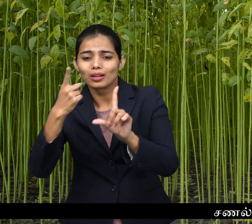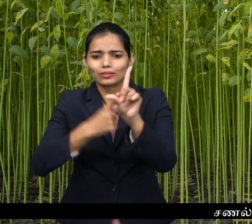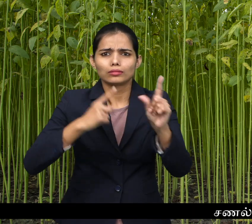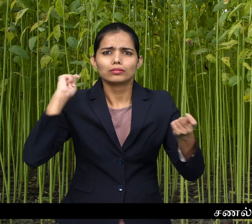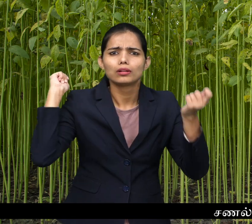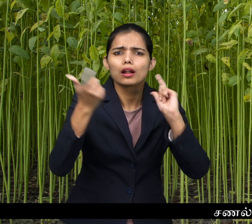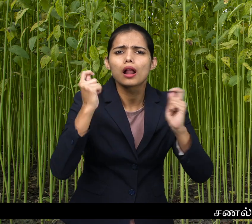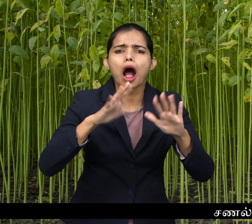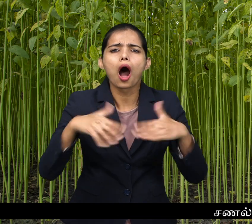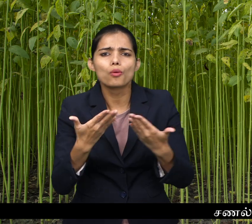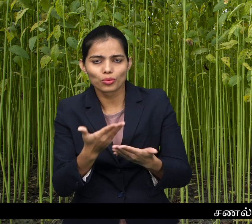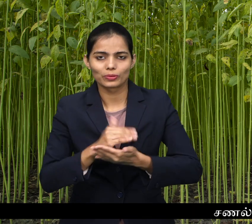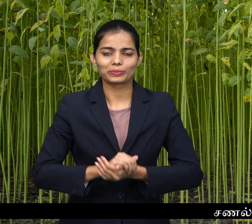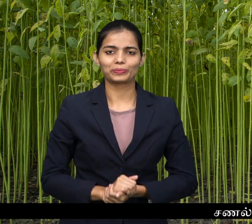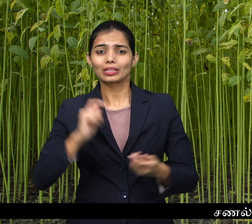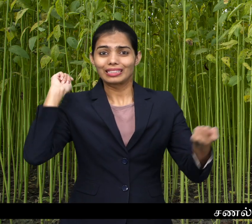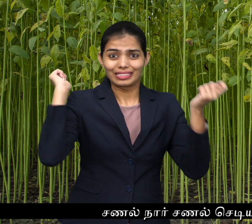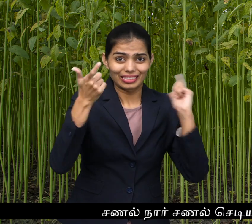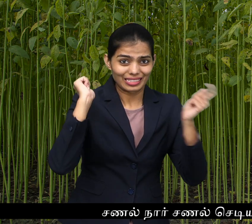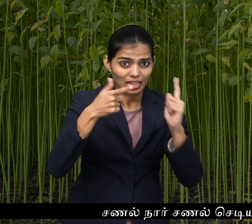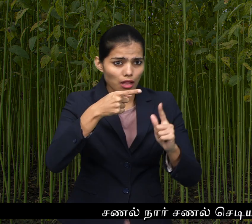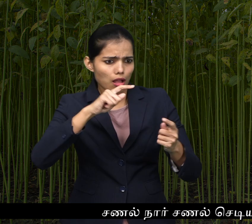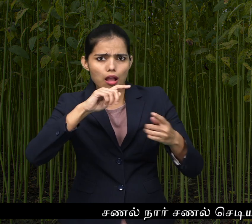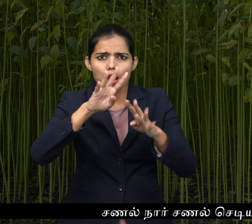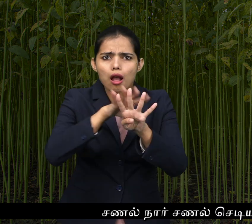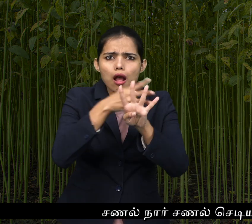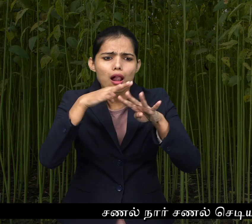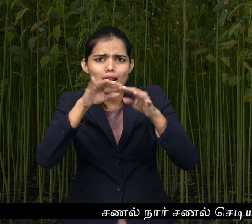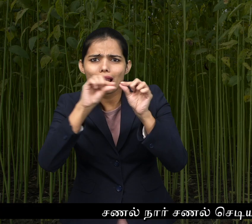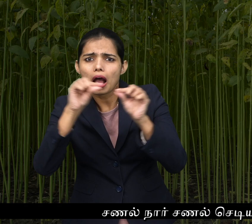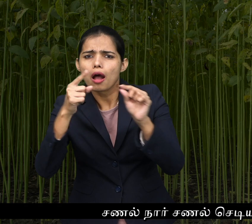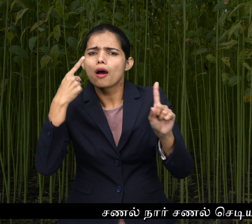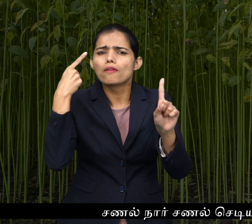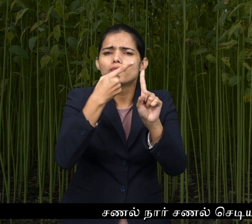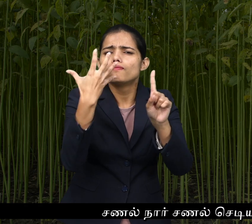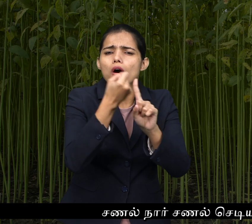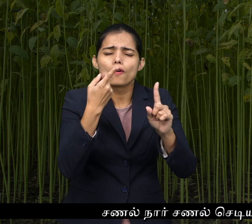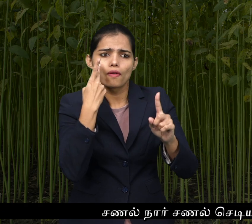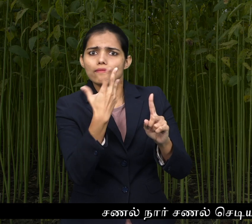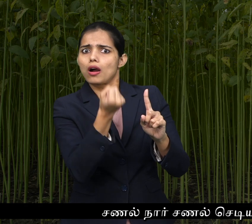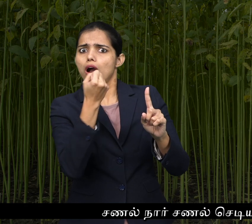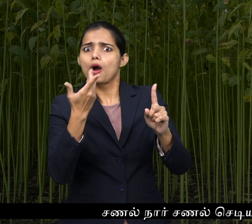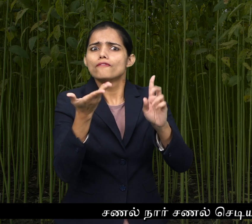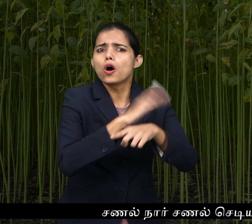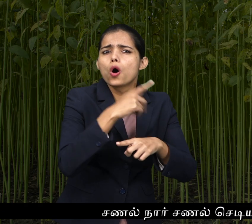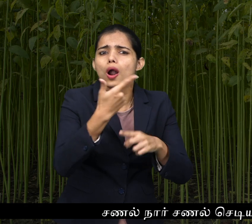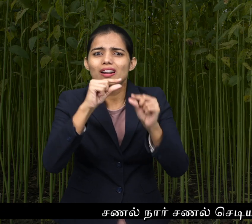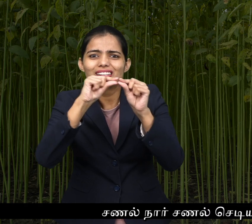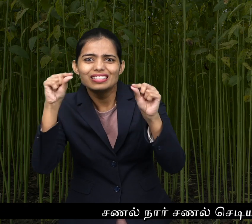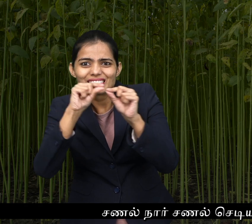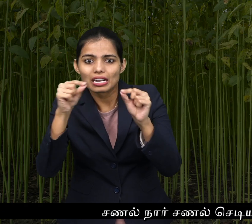சணல் நூல் தயாரித்தல். சணல் நார் சணல் செடியின் தண்டிலிருந்து பெறப்படுகிறது.